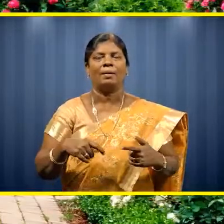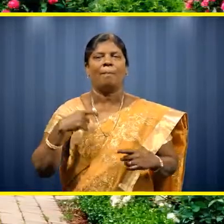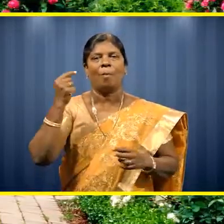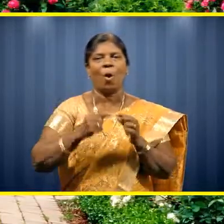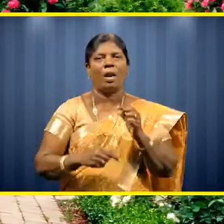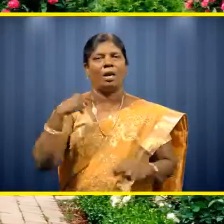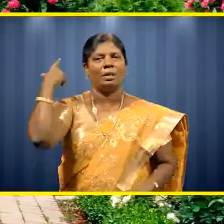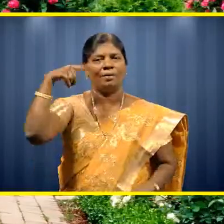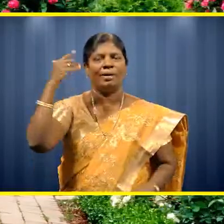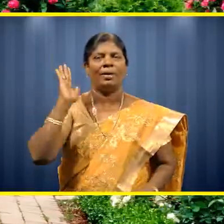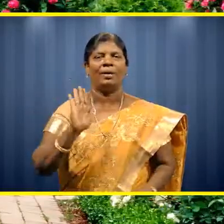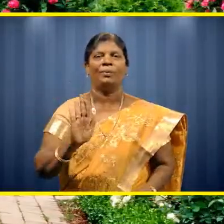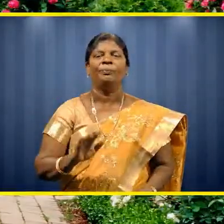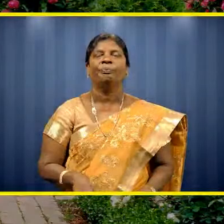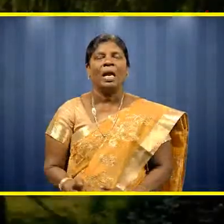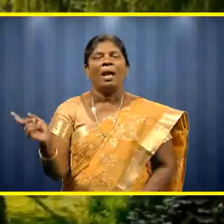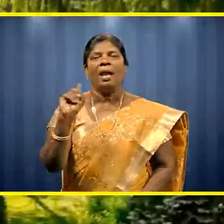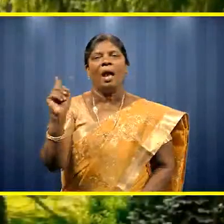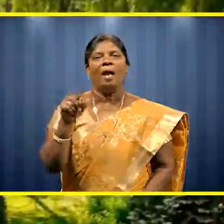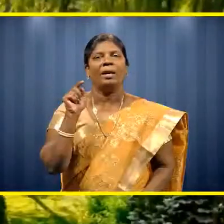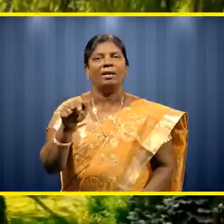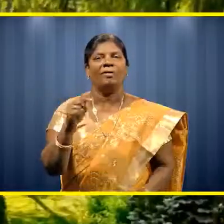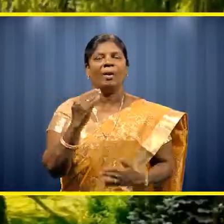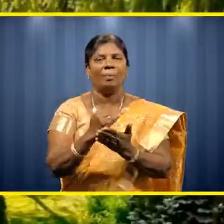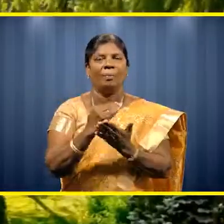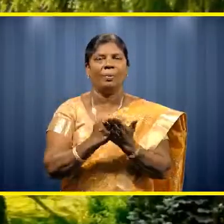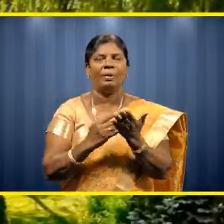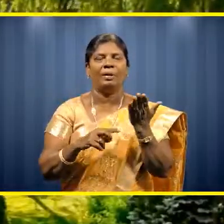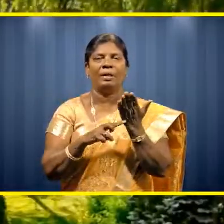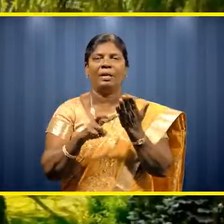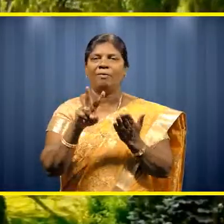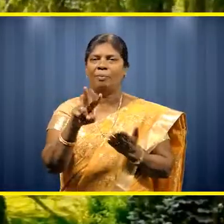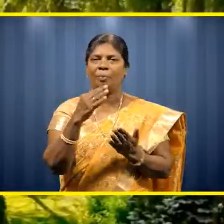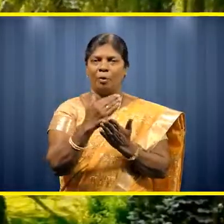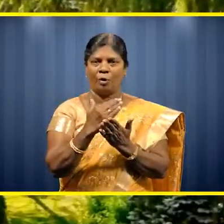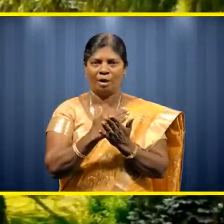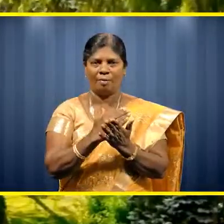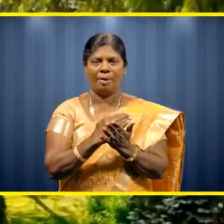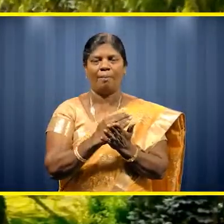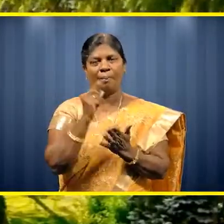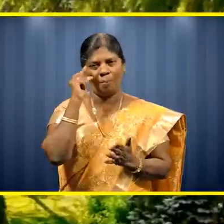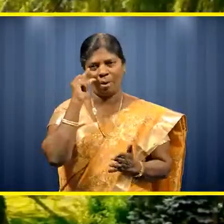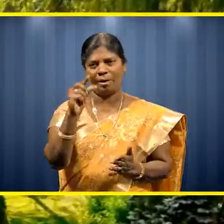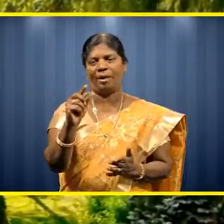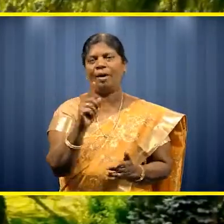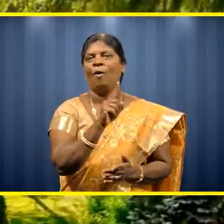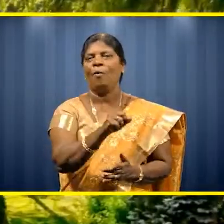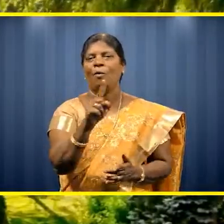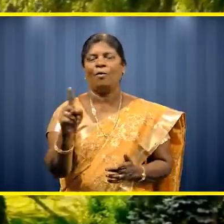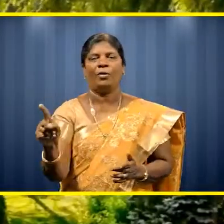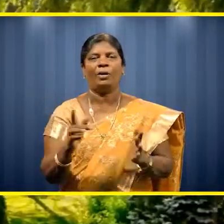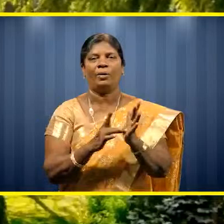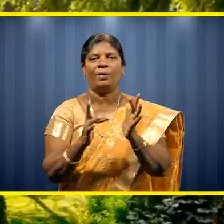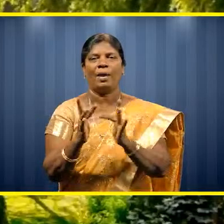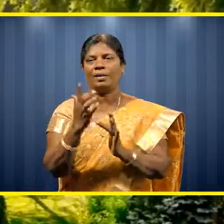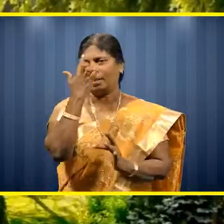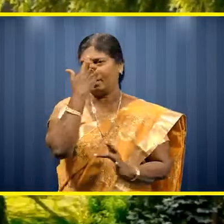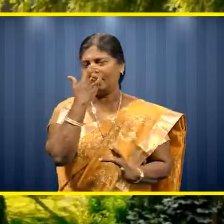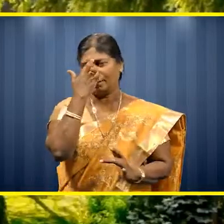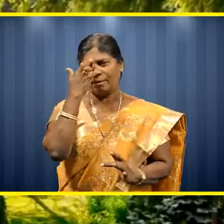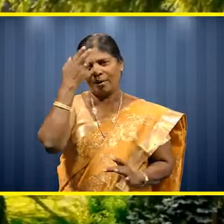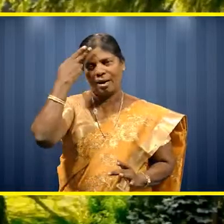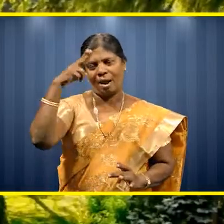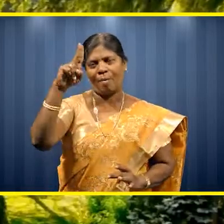வருகிறார் பாஸ்டர் பால்ராஜ் அவர்கள். யார் இவர்? தொலைக்காட்சி நேயர்களுக்கு ஆண்டவராகிய இயேசு